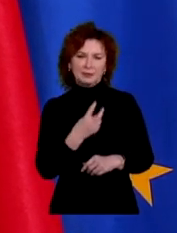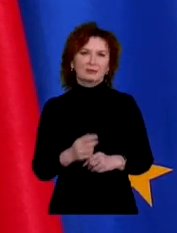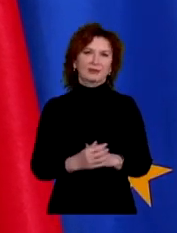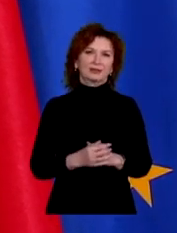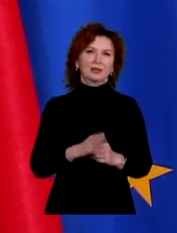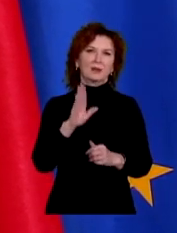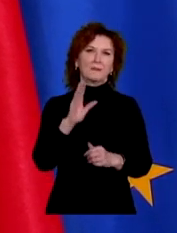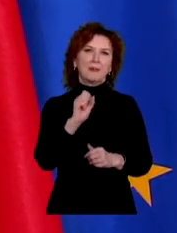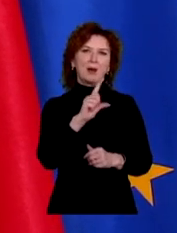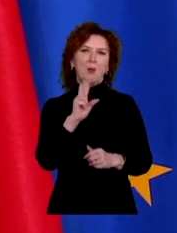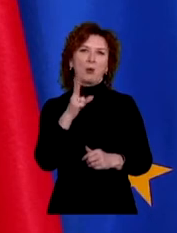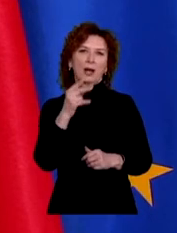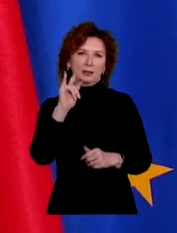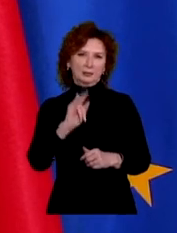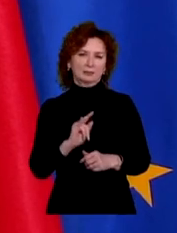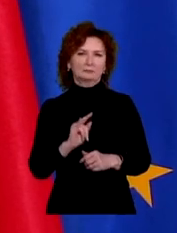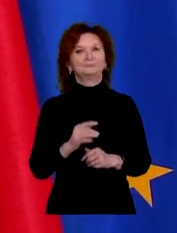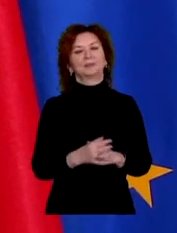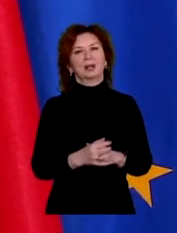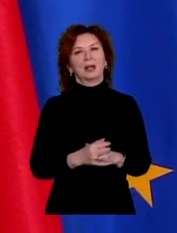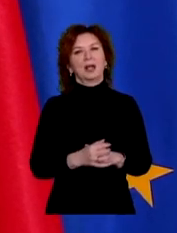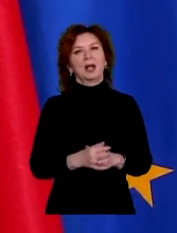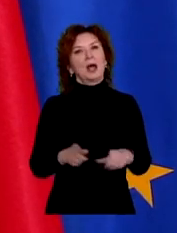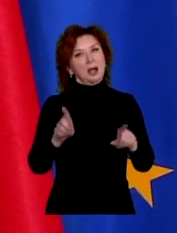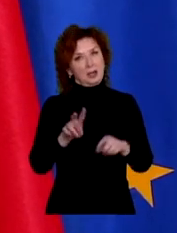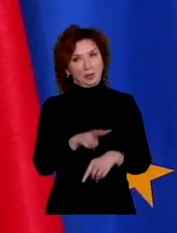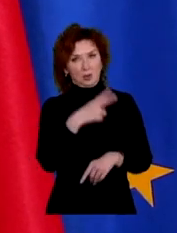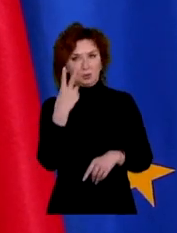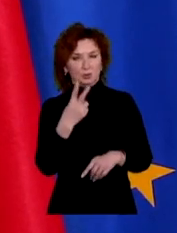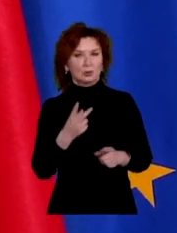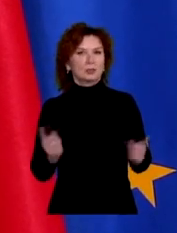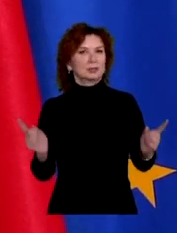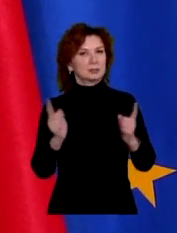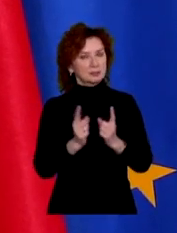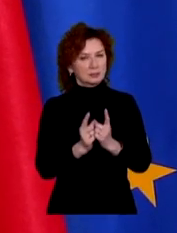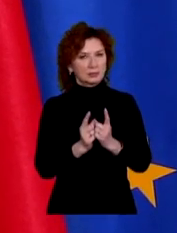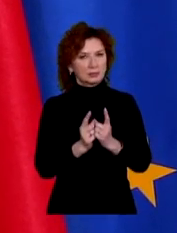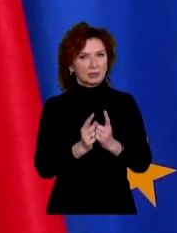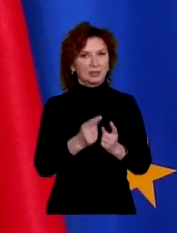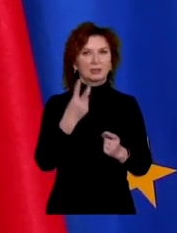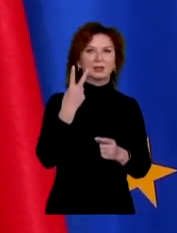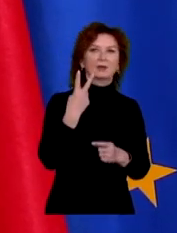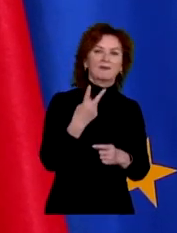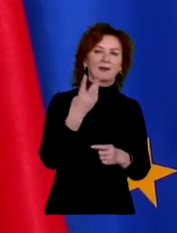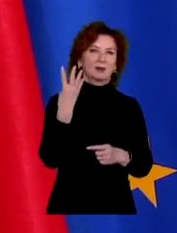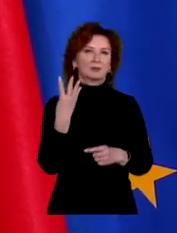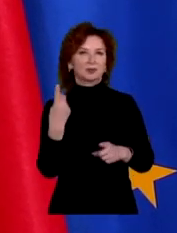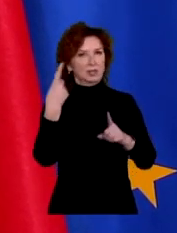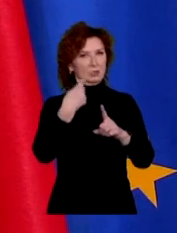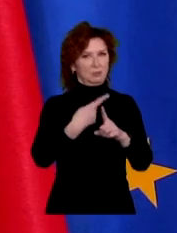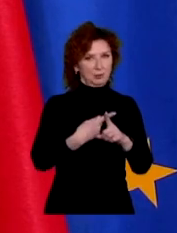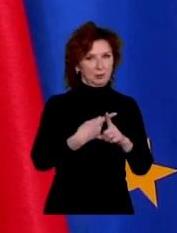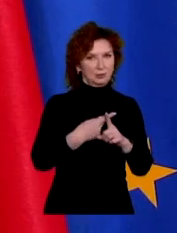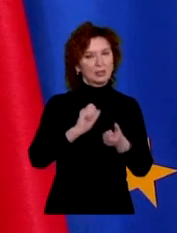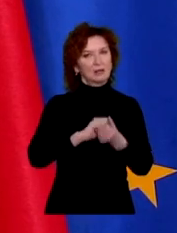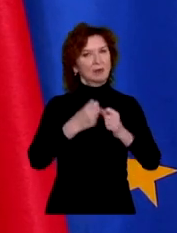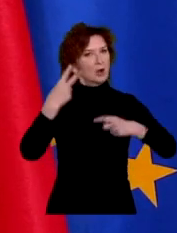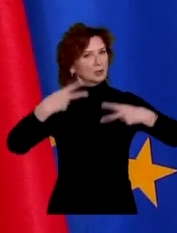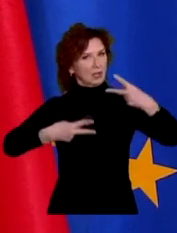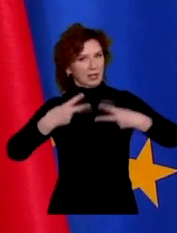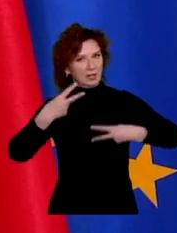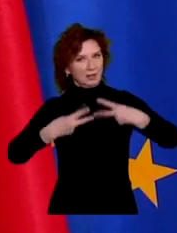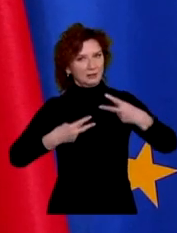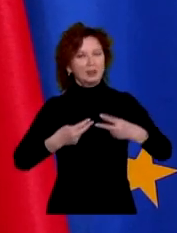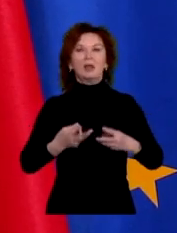Zachodnimi. Drugie pytanie, bądź to w formacie V4 Only albo w formacie V4+. I istotna rzecz w